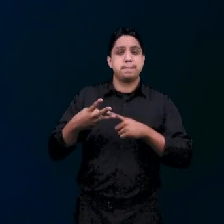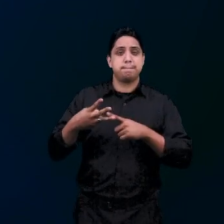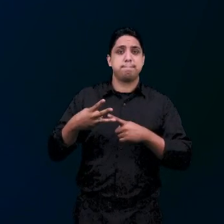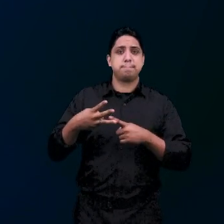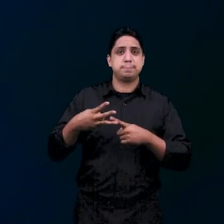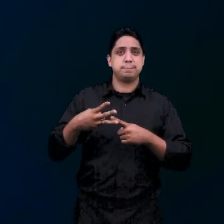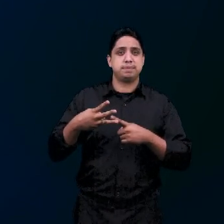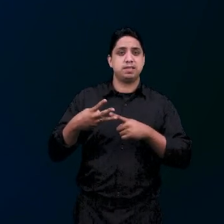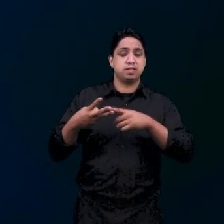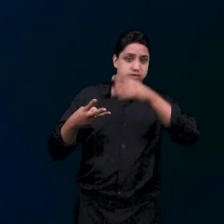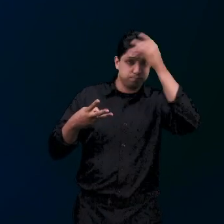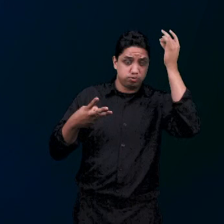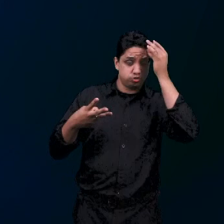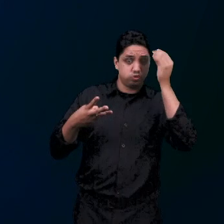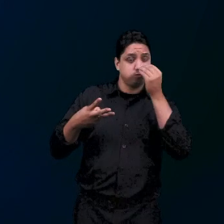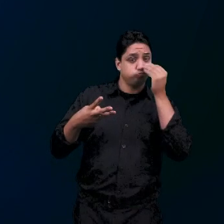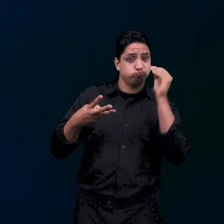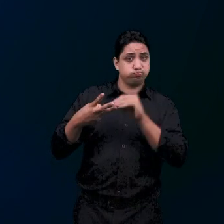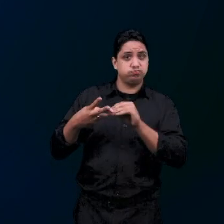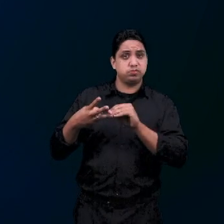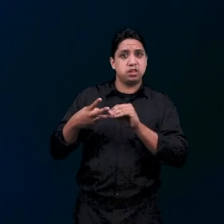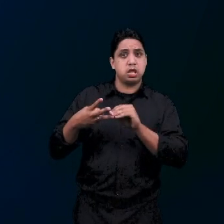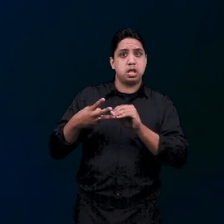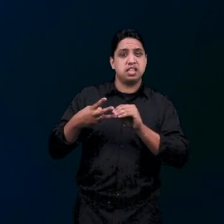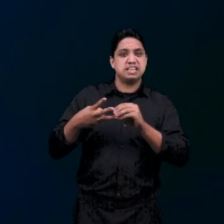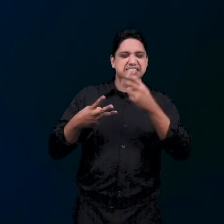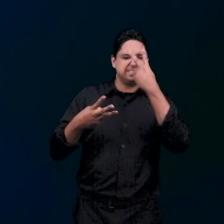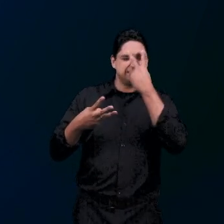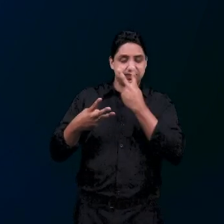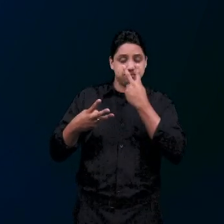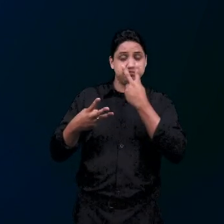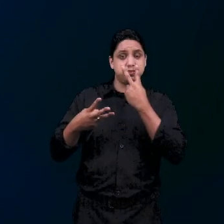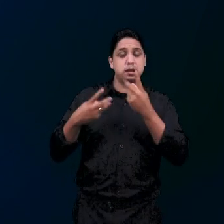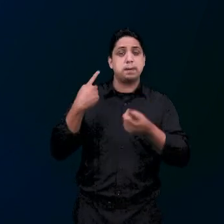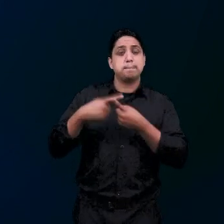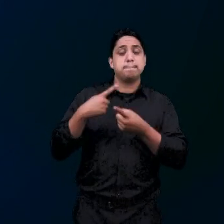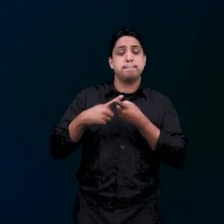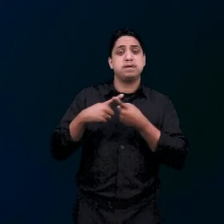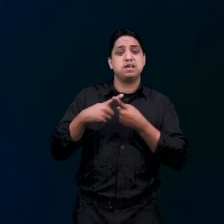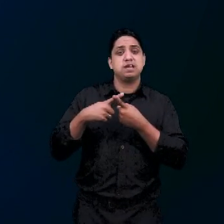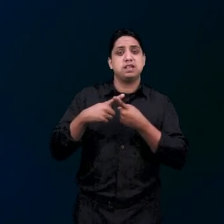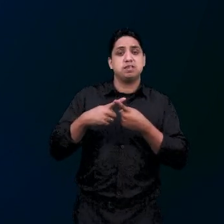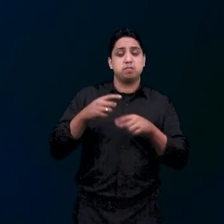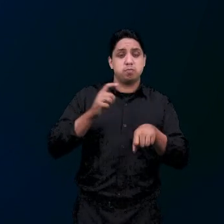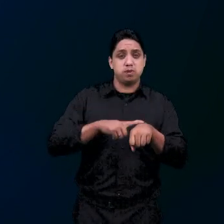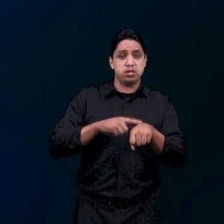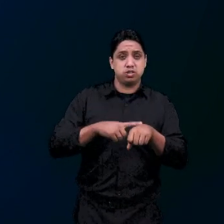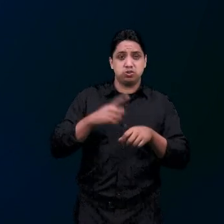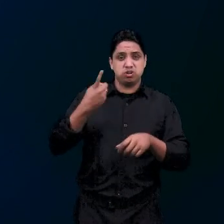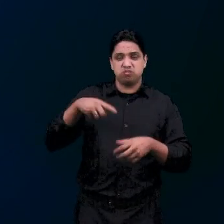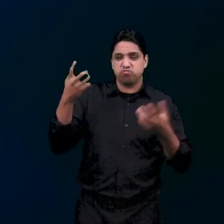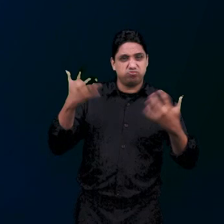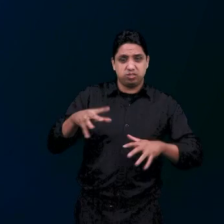de l'éternité. Et comme rejet au Saint-Esprit, j'ai retrouvé l'aveugle. Parce que quand